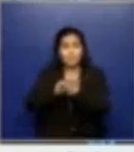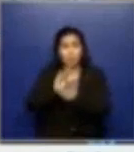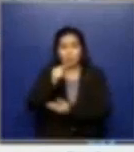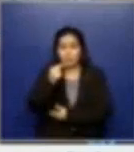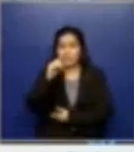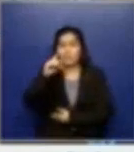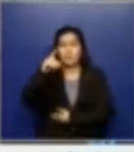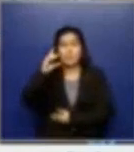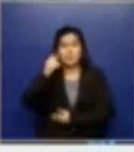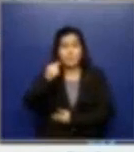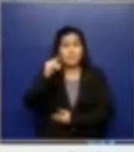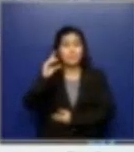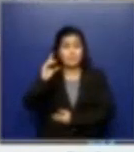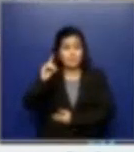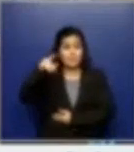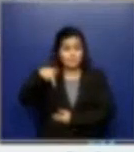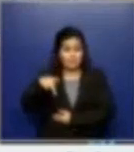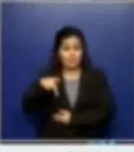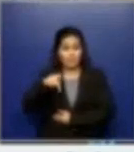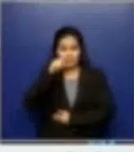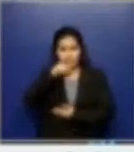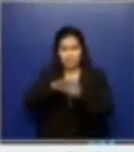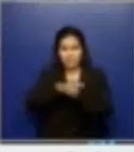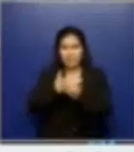าษีจาก GDP วันนี้นี่พูดกันมาหลายวันละ